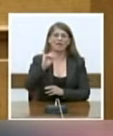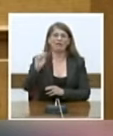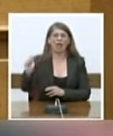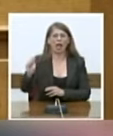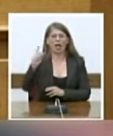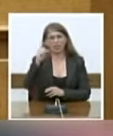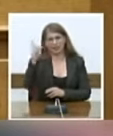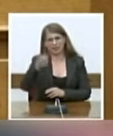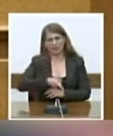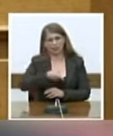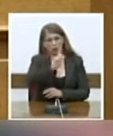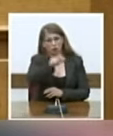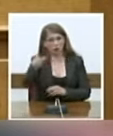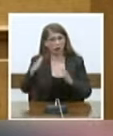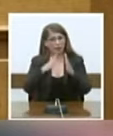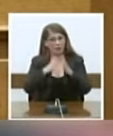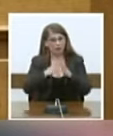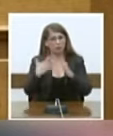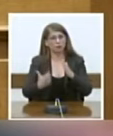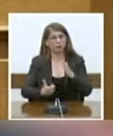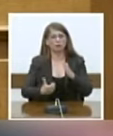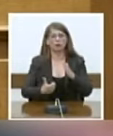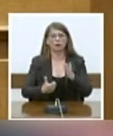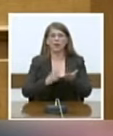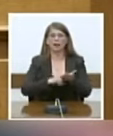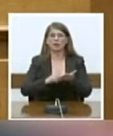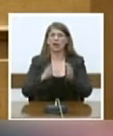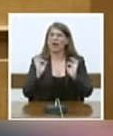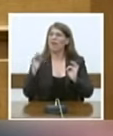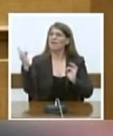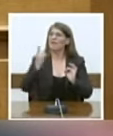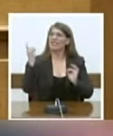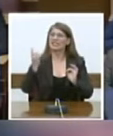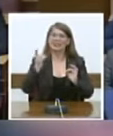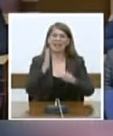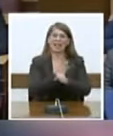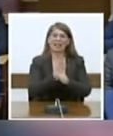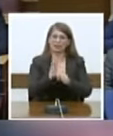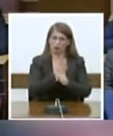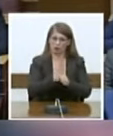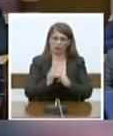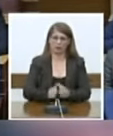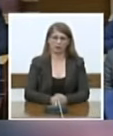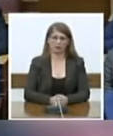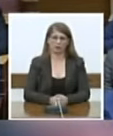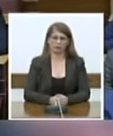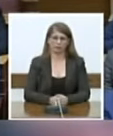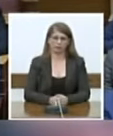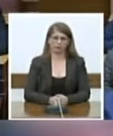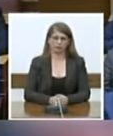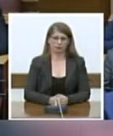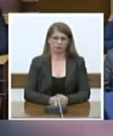ως ποσοστού του ΑΕΠ κάτω από το 140% έως το 2027. Υποχώρηση της ανεργίας στο 8% έως το